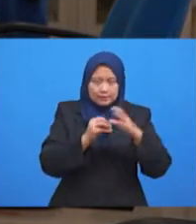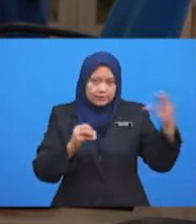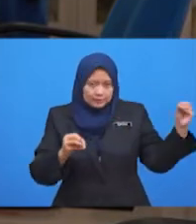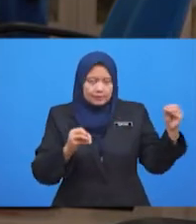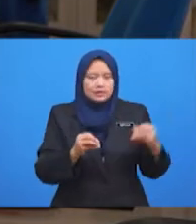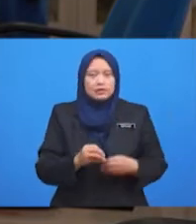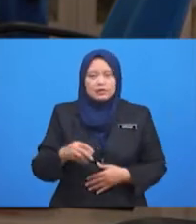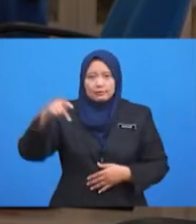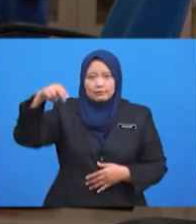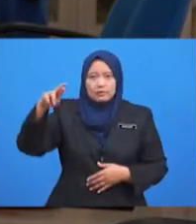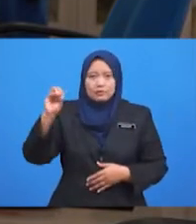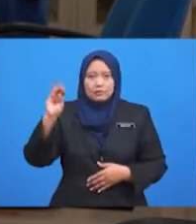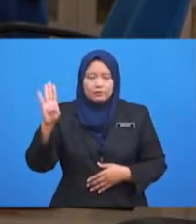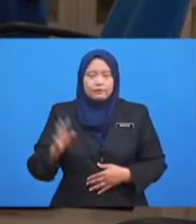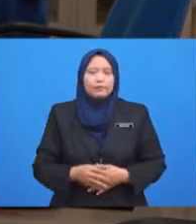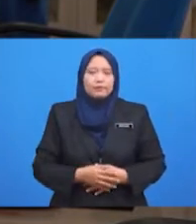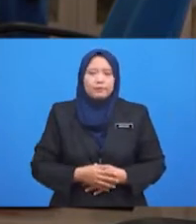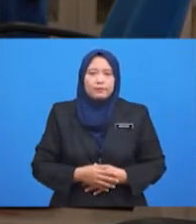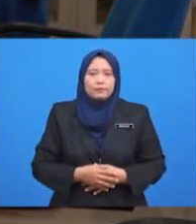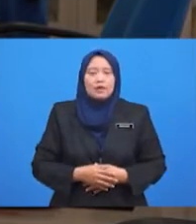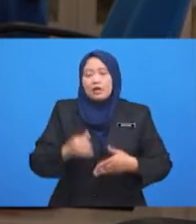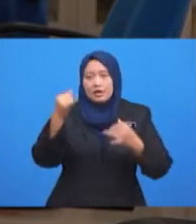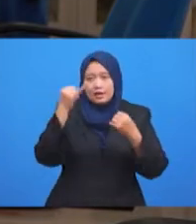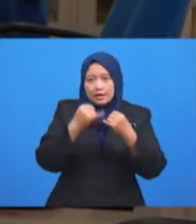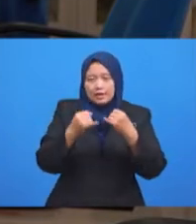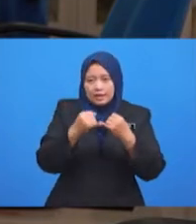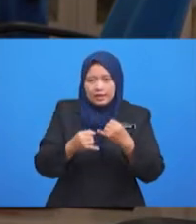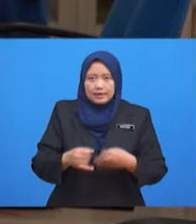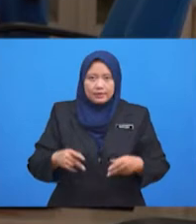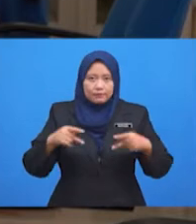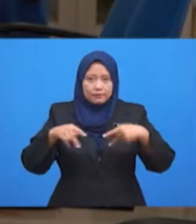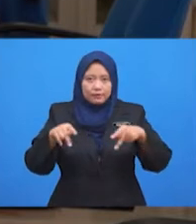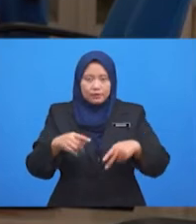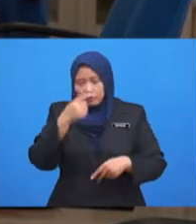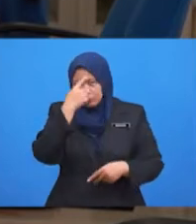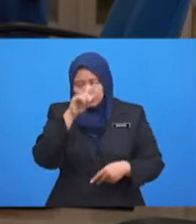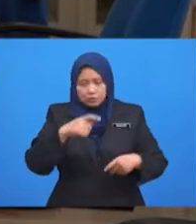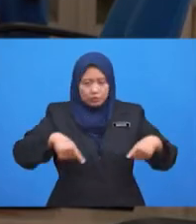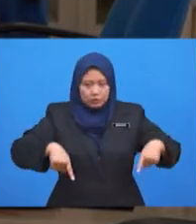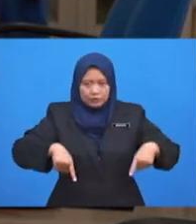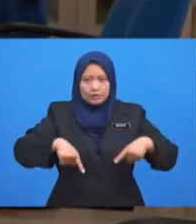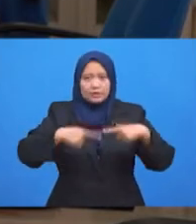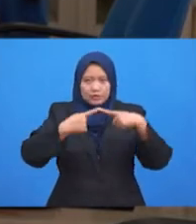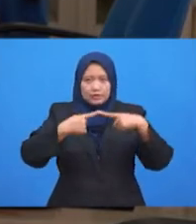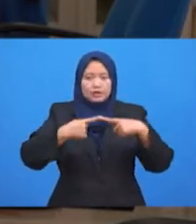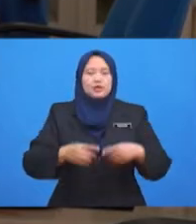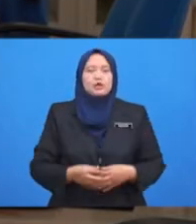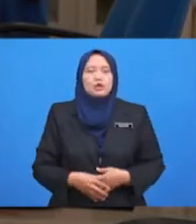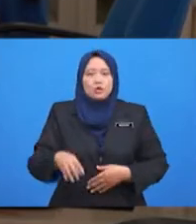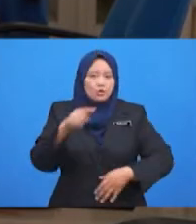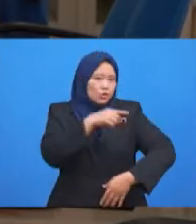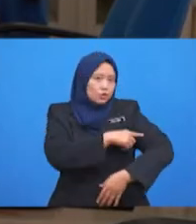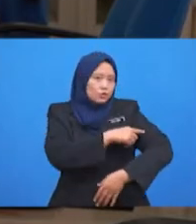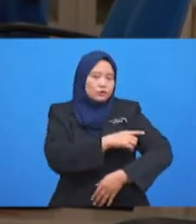kita akan melakukan proses yang keempat, iaitu proses menegangkan otot. Ulang proses